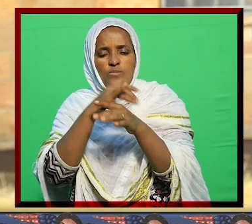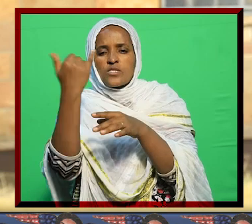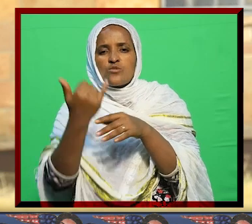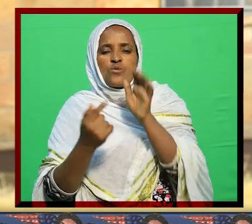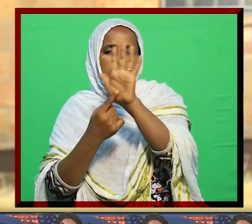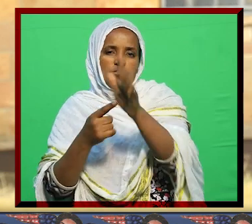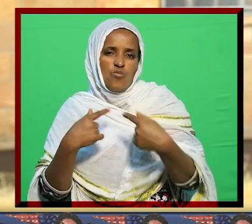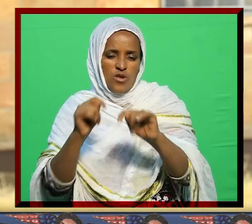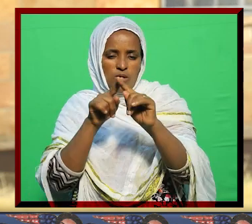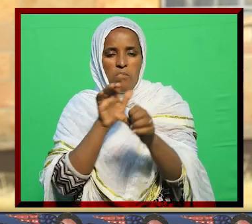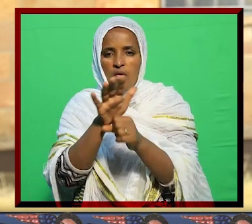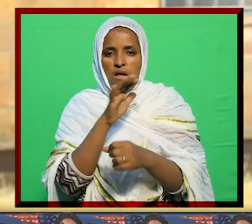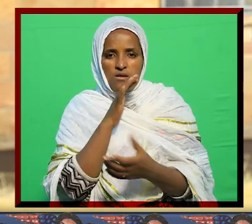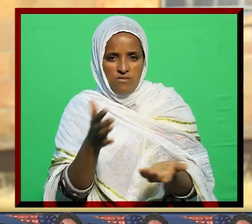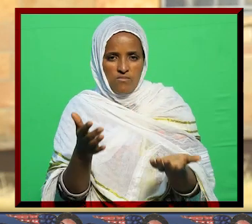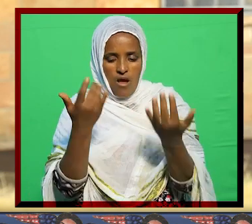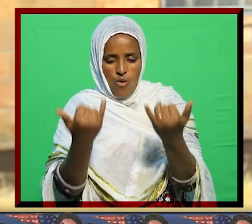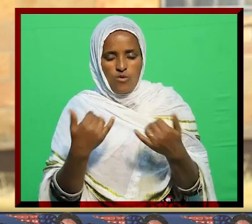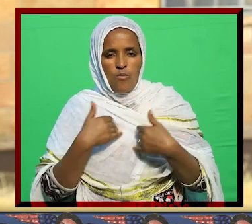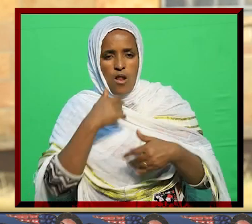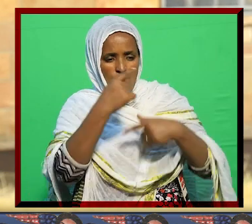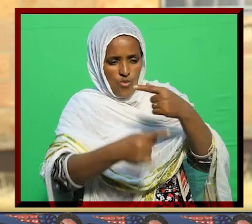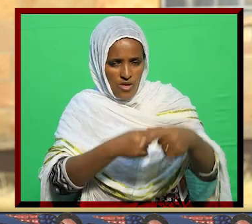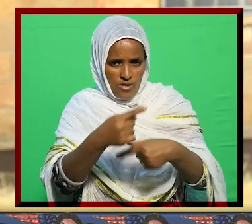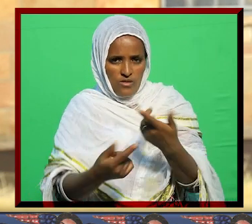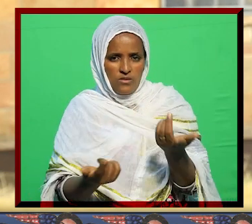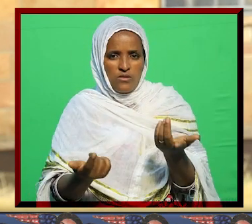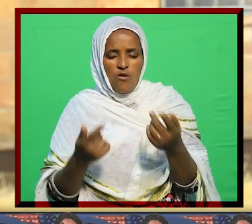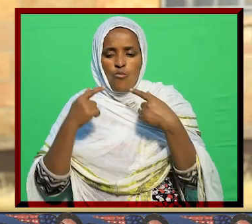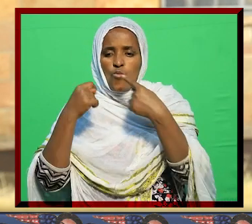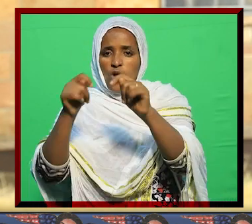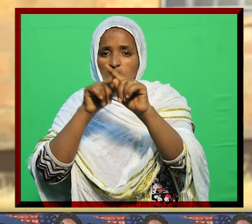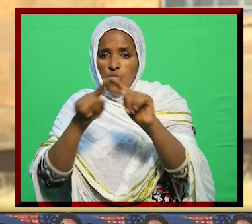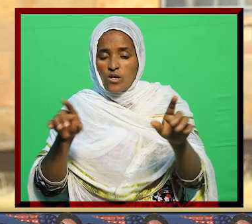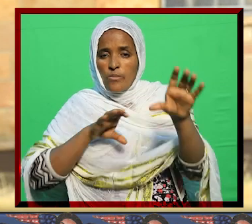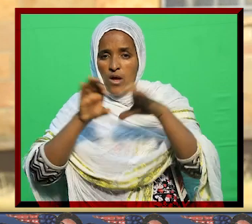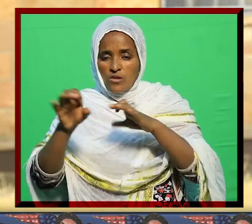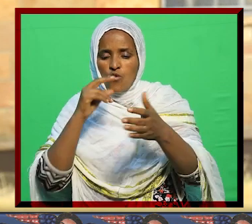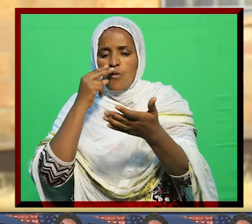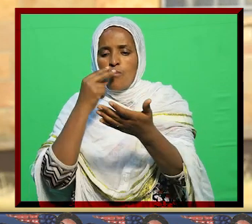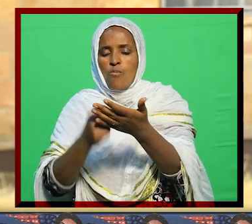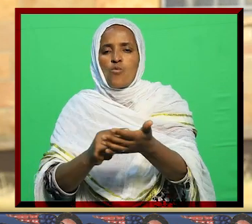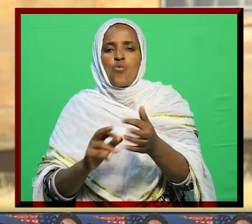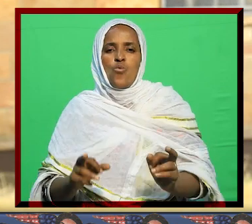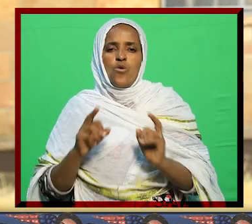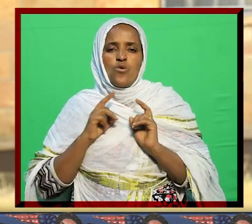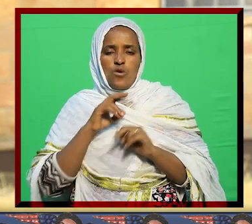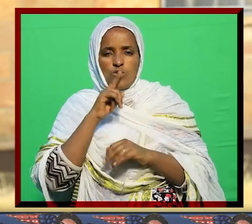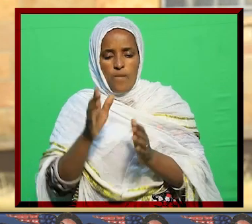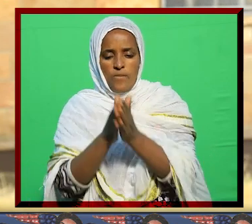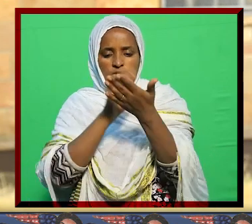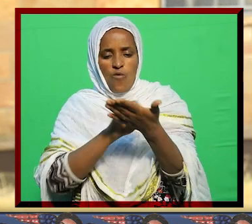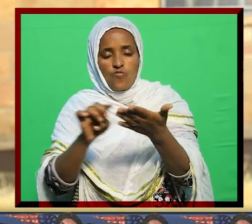መልኩ ስዕሉን ለመግለጽ እንሞክራለን። ግን በቂ አይደለም። አሁን ባለን ሂደት ማለት በቂ አይደለም። ሙከራው ግን የሚያደርገው በጎ ተጋድሎ በጎ ህይወት ነው።